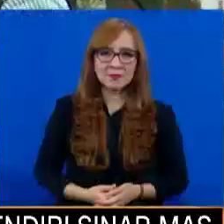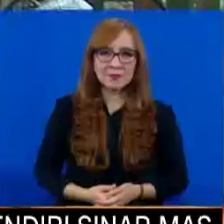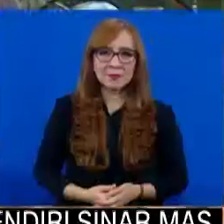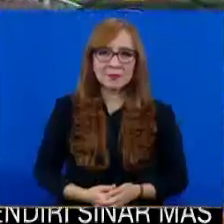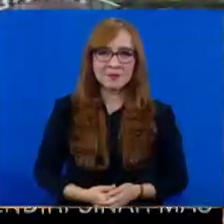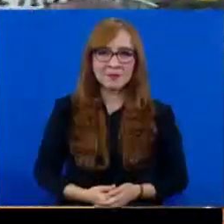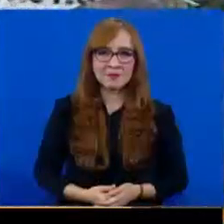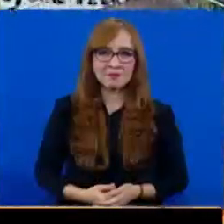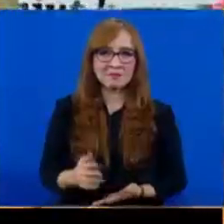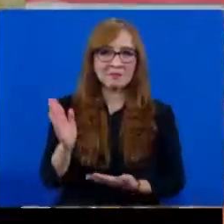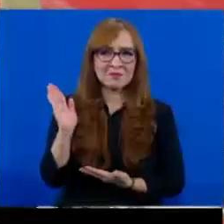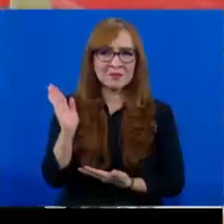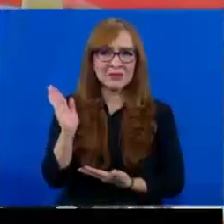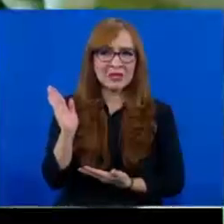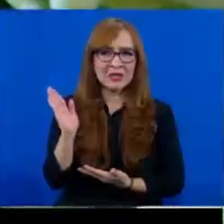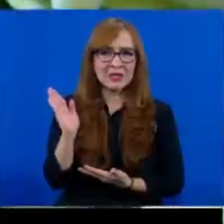Tuh.